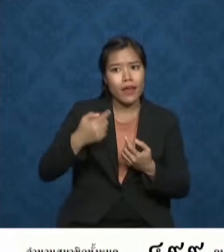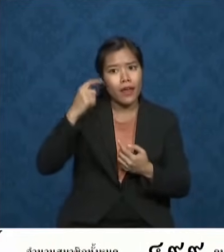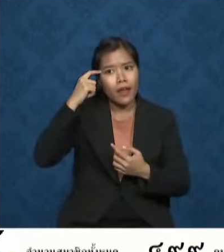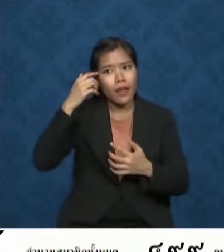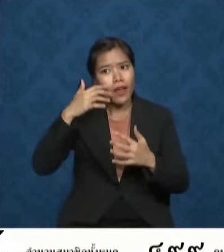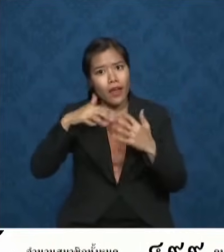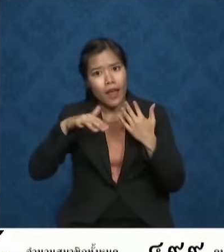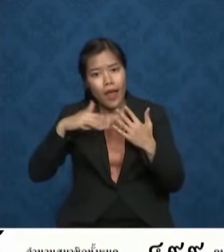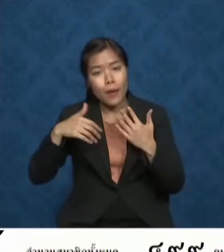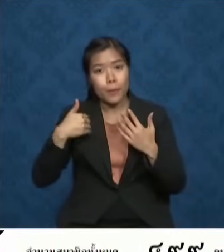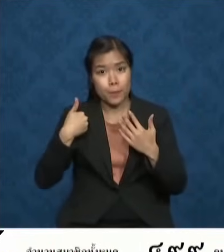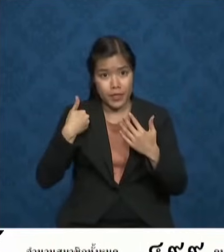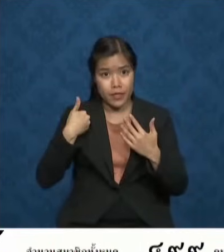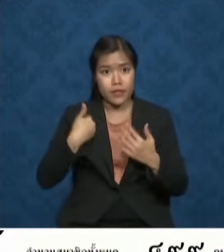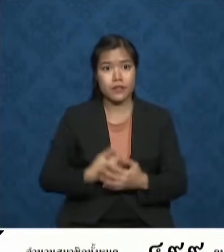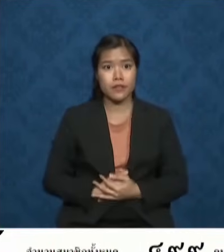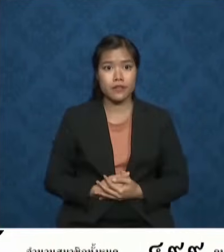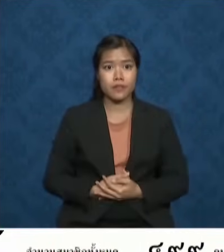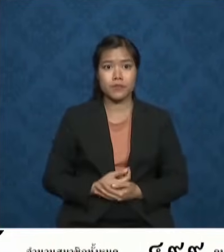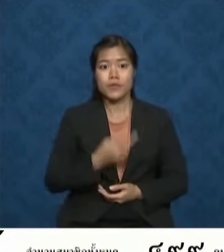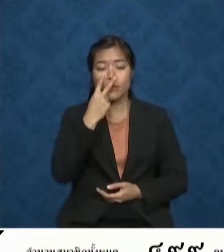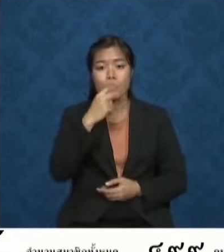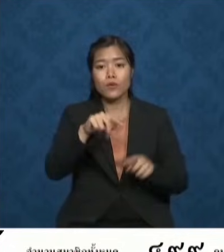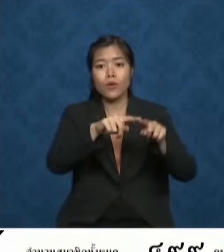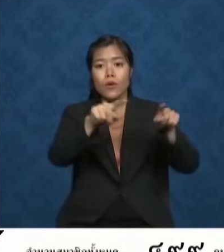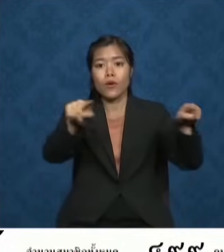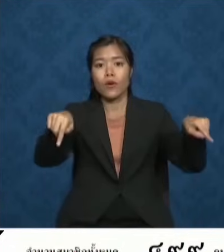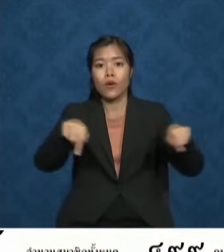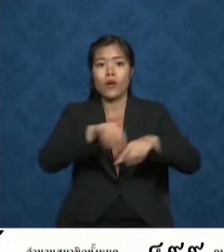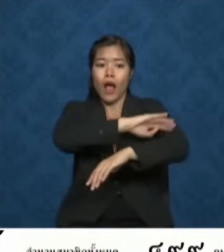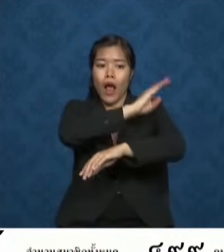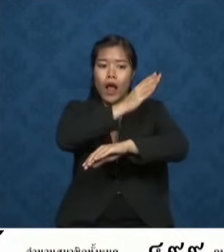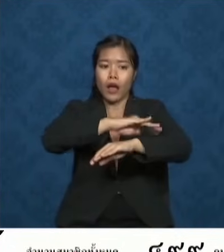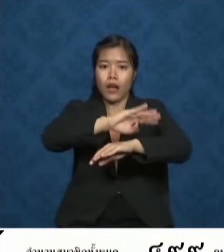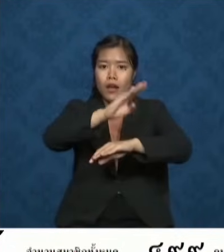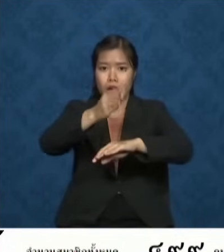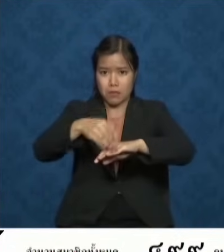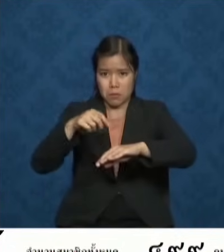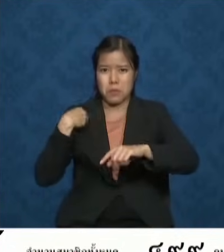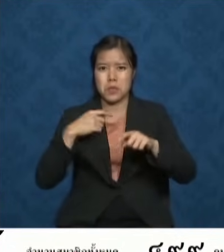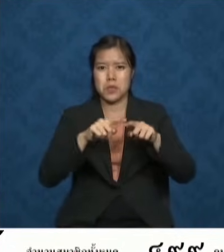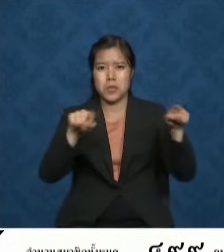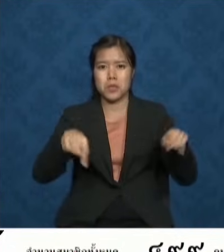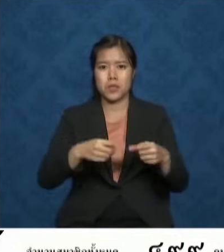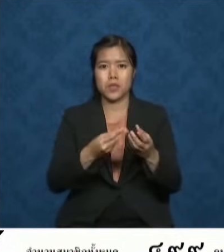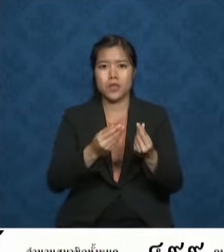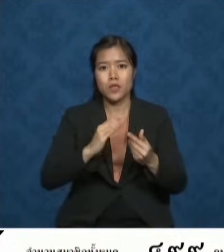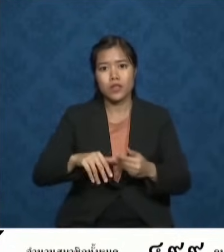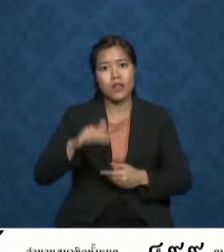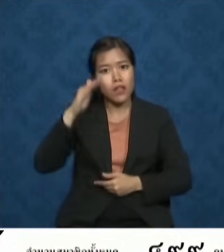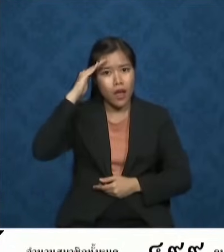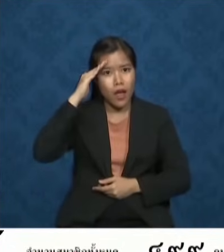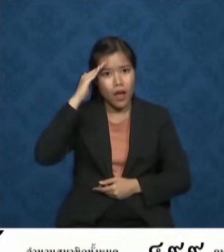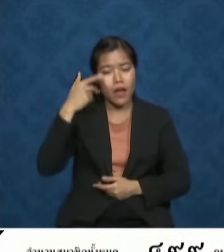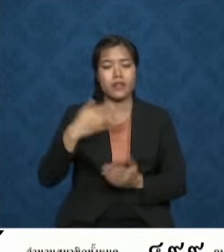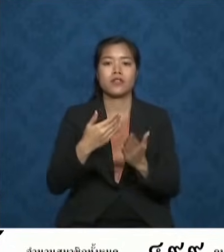ให้ดูนี่ที่ดินทหารนะนี่เวิงนี่แถวกาญจนบุรีมันเยอะมากกาญจนบุรีนี่แถวอุดรเยอะม